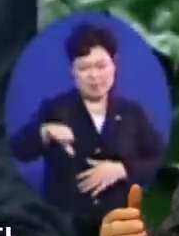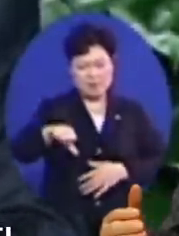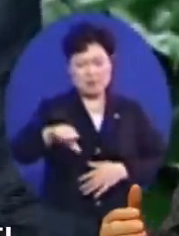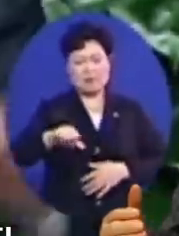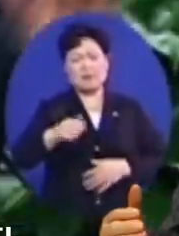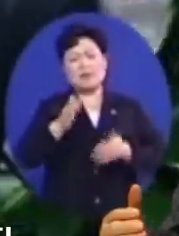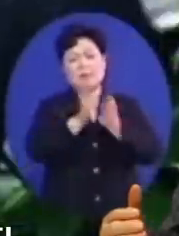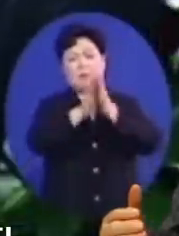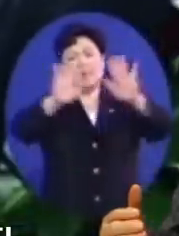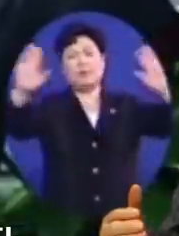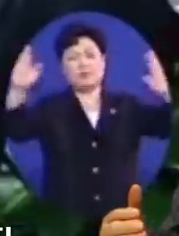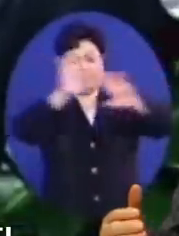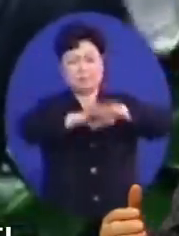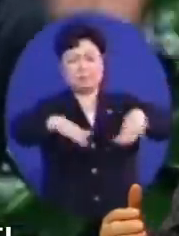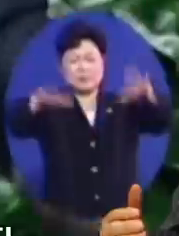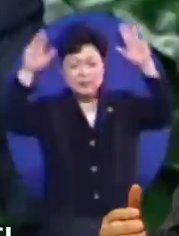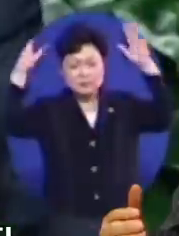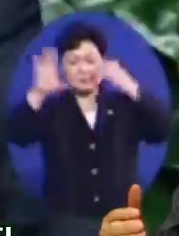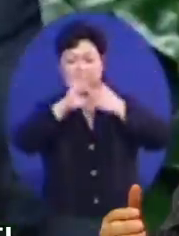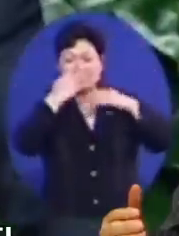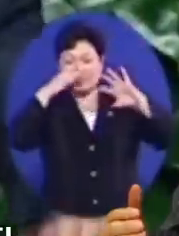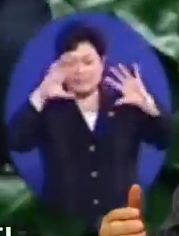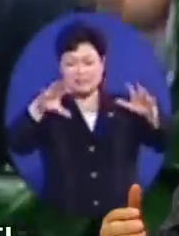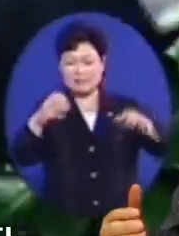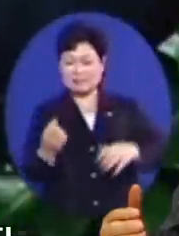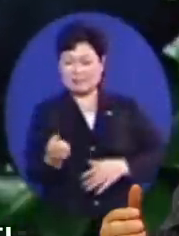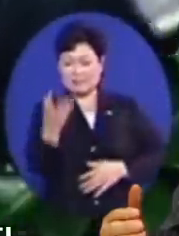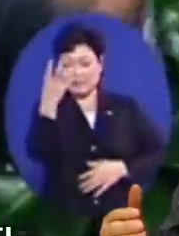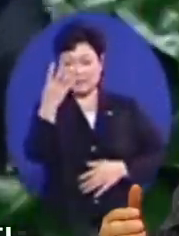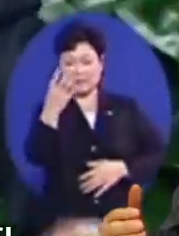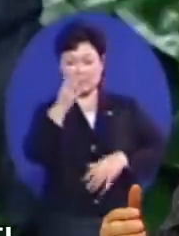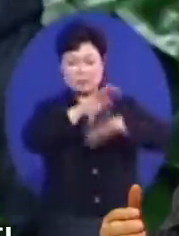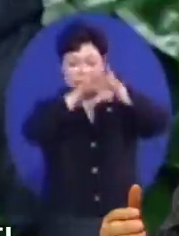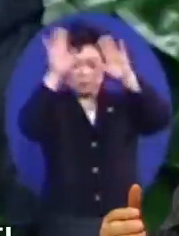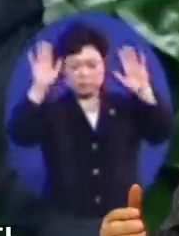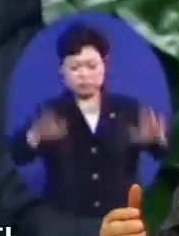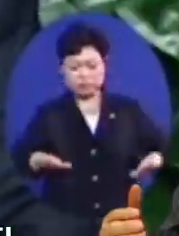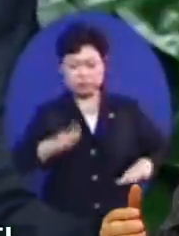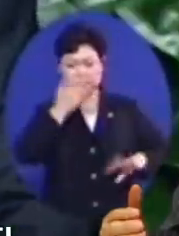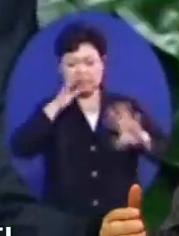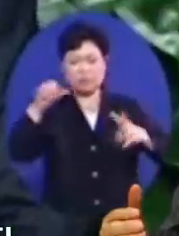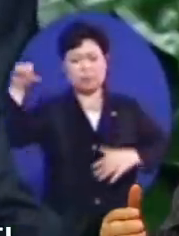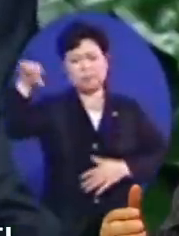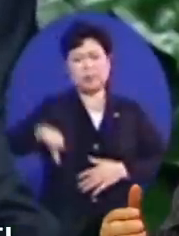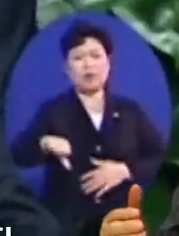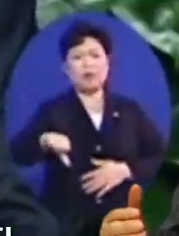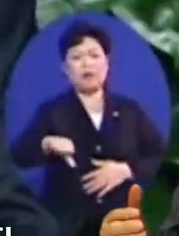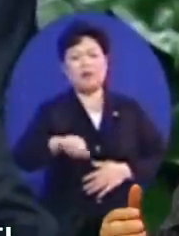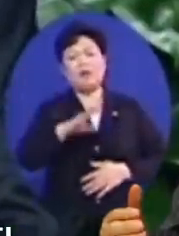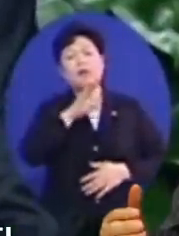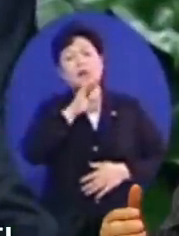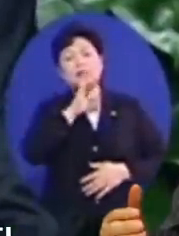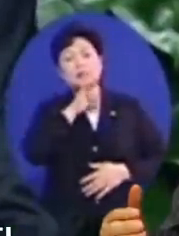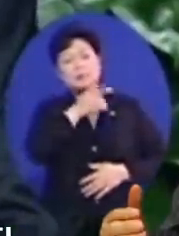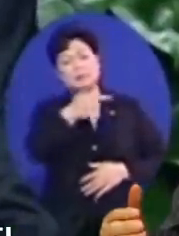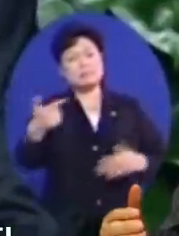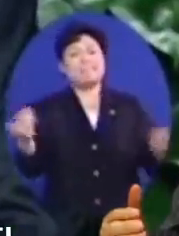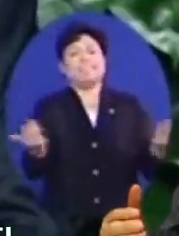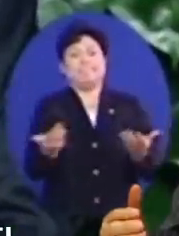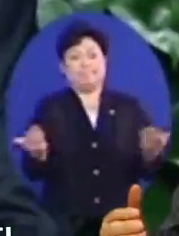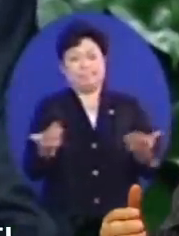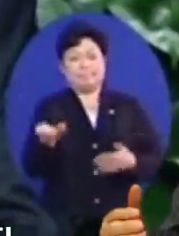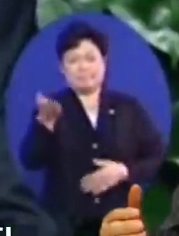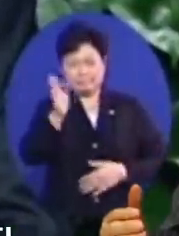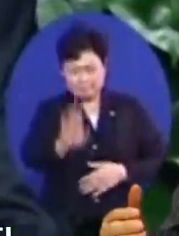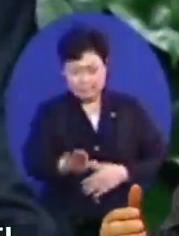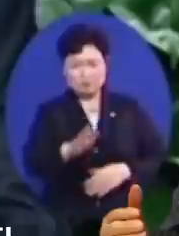모세가 팔을 올리면 이스라엘이 이기고 내려오면 지고 올리면 이기고 내려오면 지고 참 큰일이 흘러나갔습니다. 그러다가